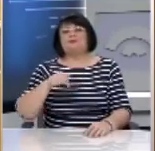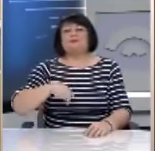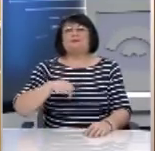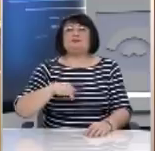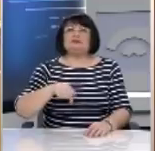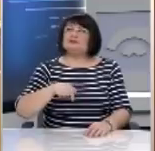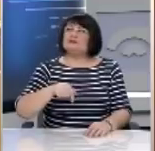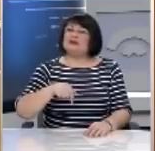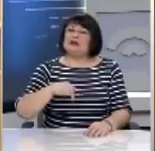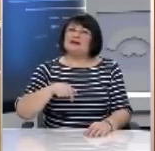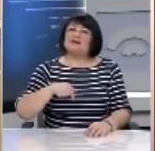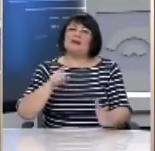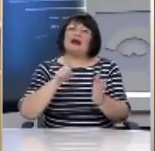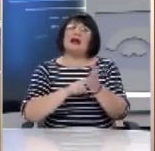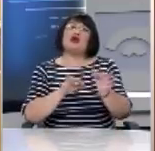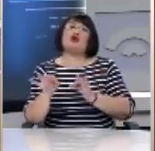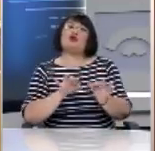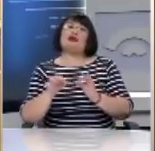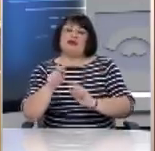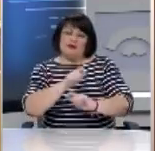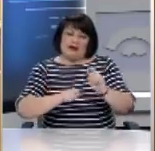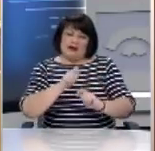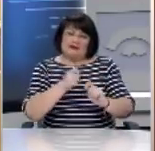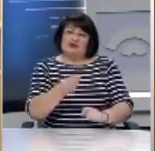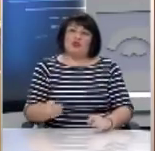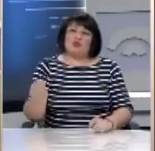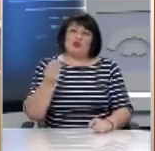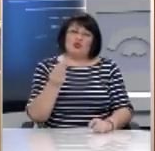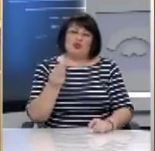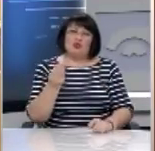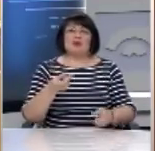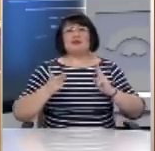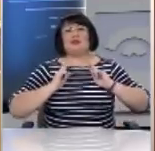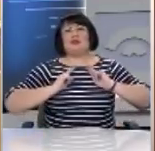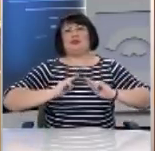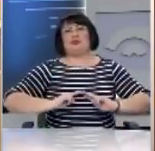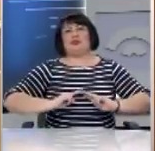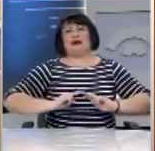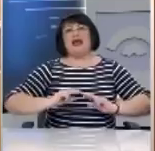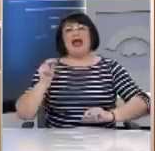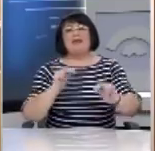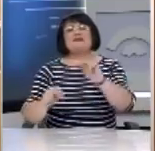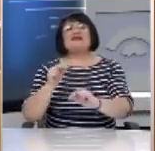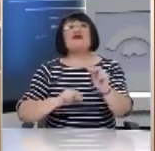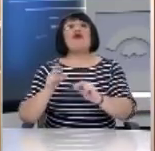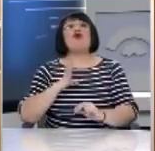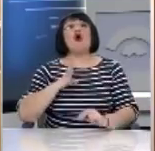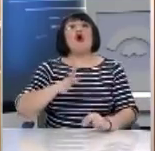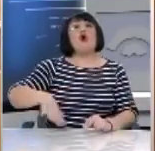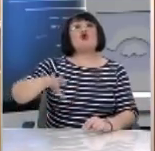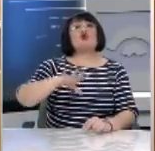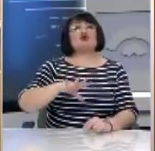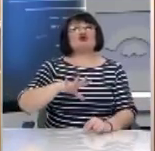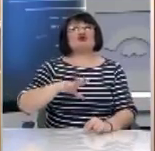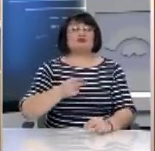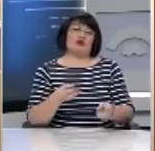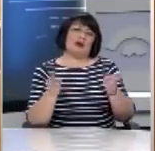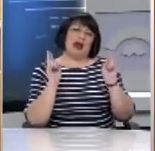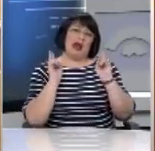περισσότερο για να ικανοποιήσετε την εκλογική σας κοινή γνώμη, παρά γιατί ελπίζετε ότι θα καταφέρετε κάτι.